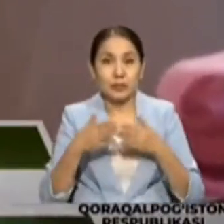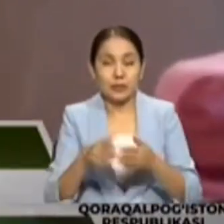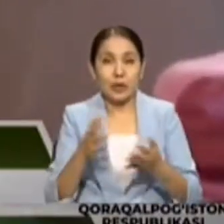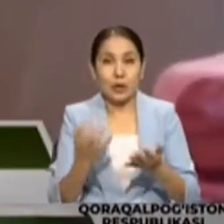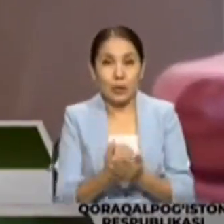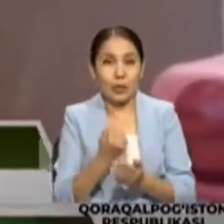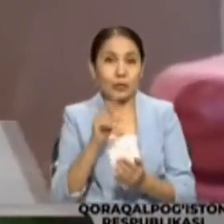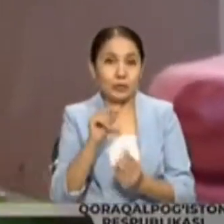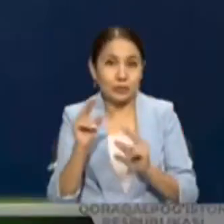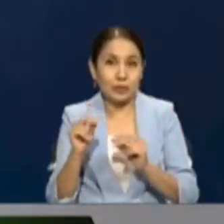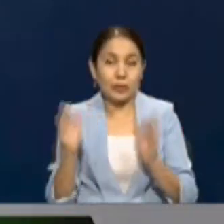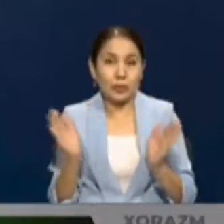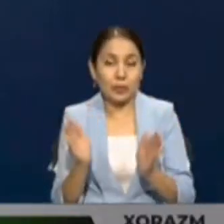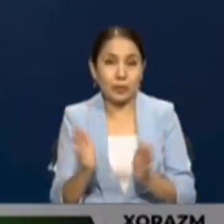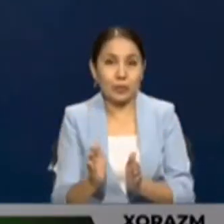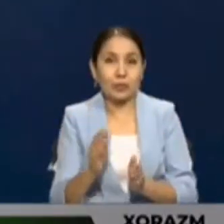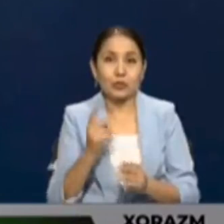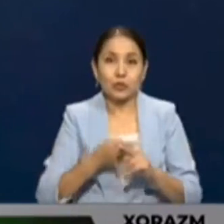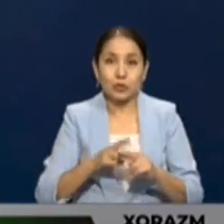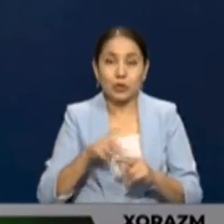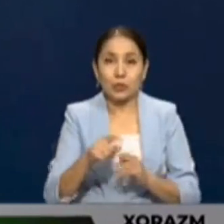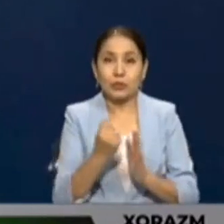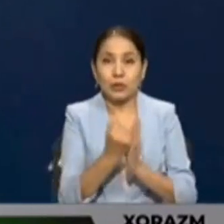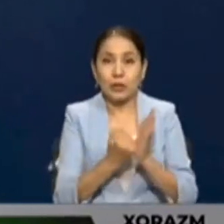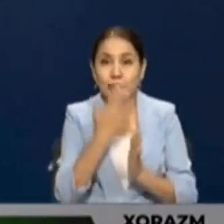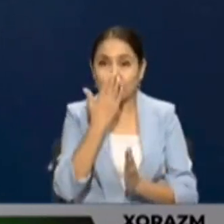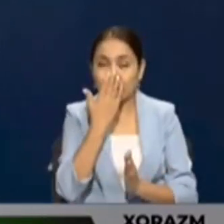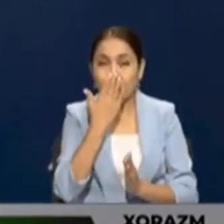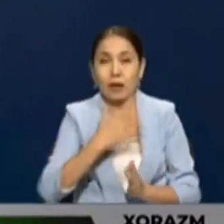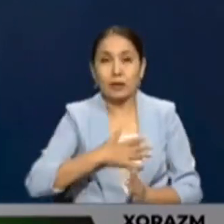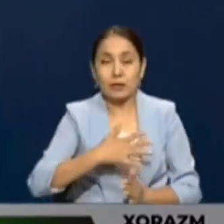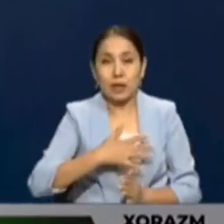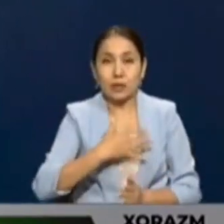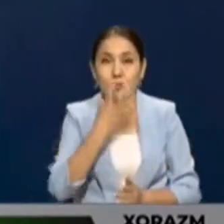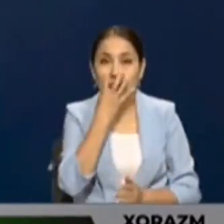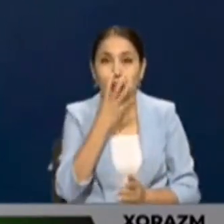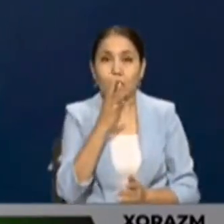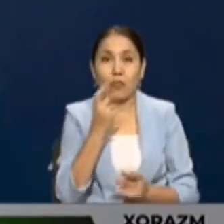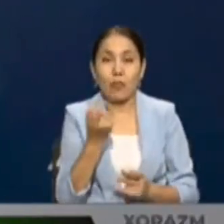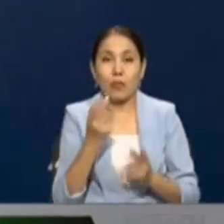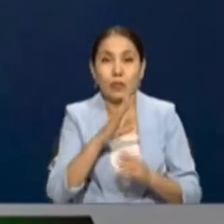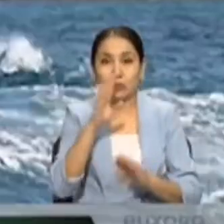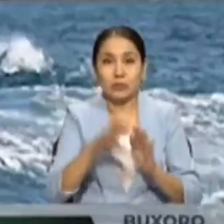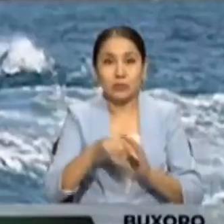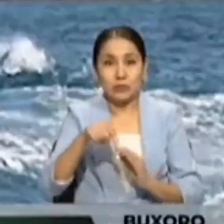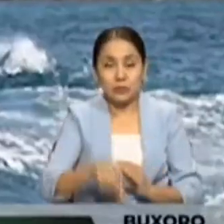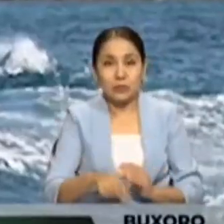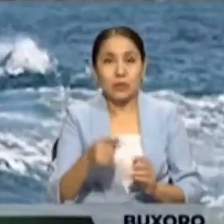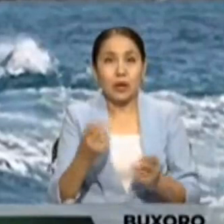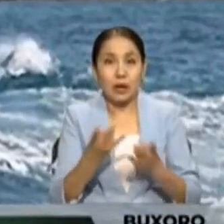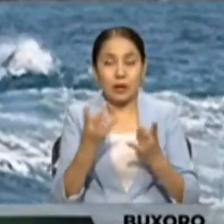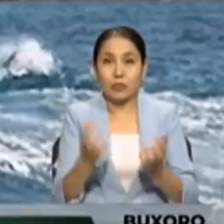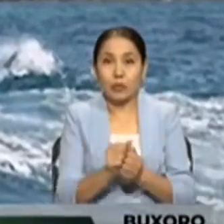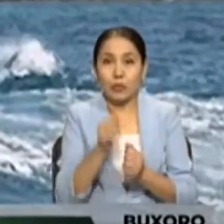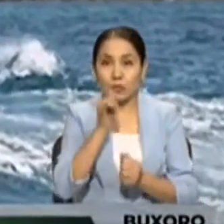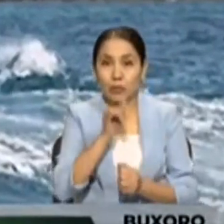qolish imkoniyati tobora kamayib bormoqda. Chunki zaxiradagi kislorodning tugashiga juda oz vaqt qoldi. Suvosti apparatining izlari hamon topilmagan.